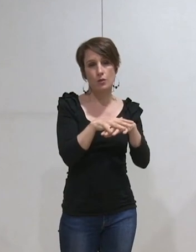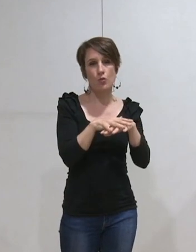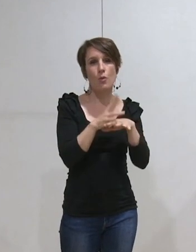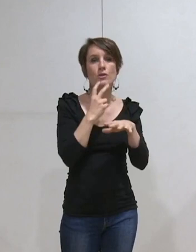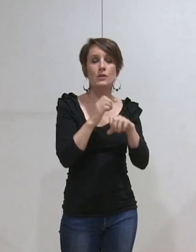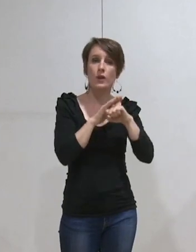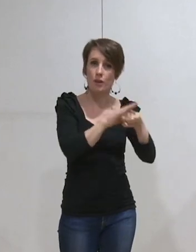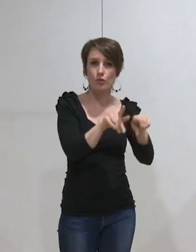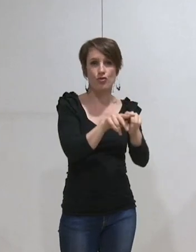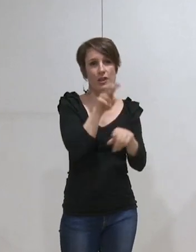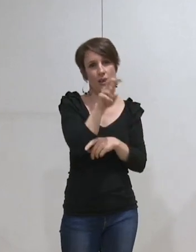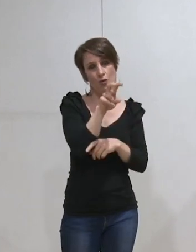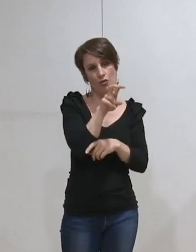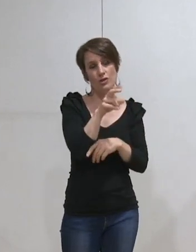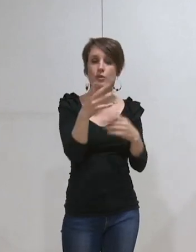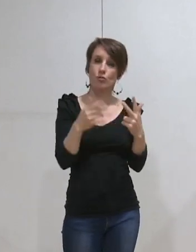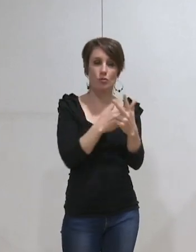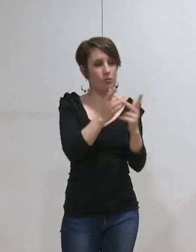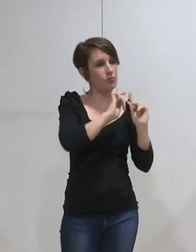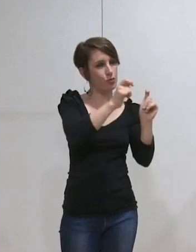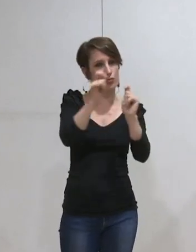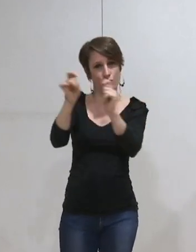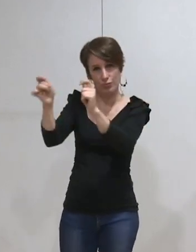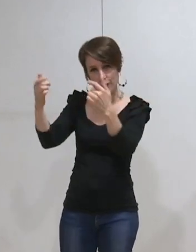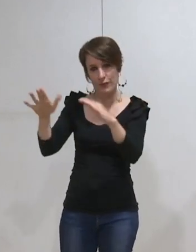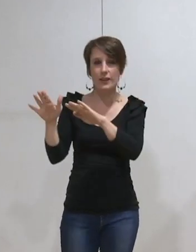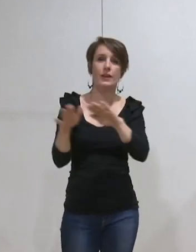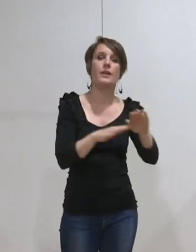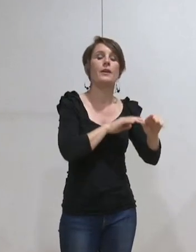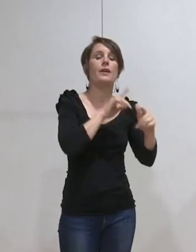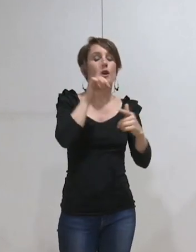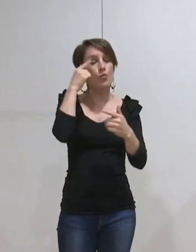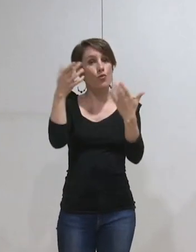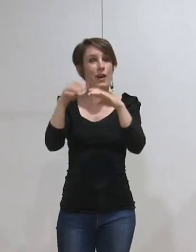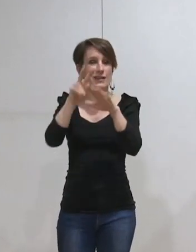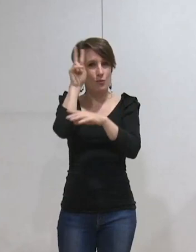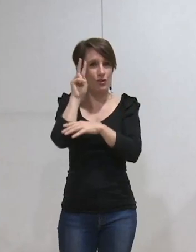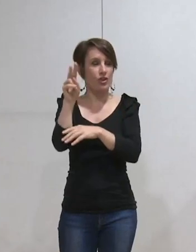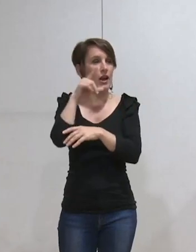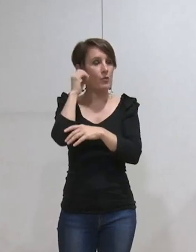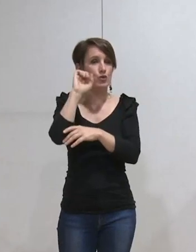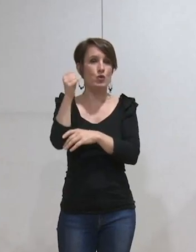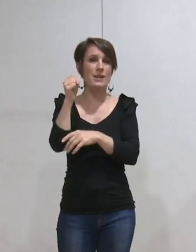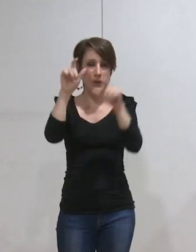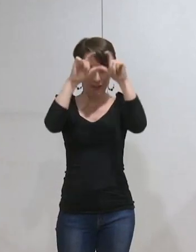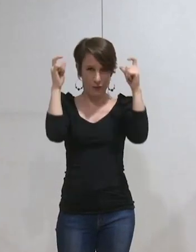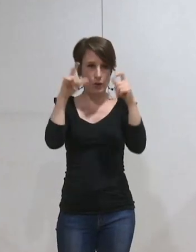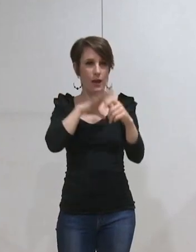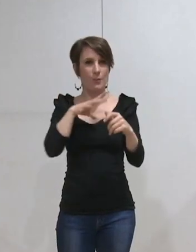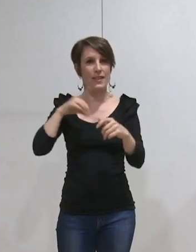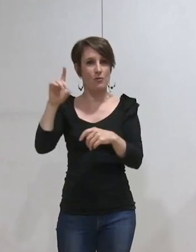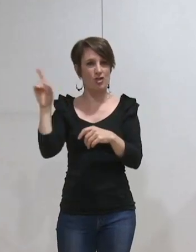écologistes ils sont donc désignés et pour l'assemblée gén général monsieur Sabri titulaire madame jidelle